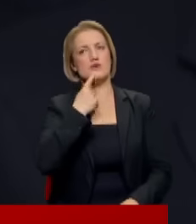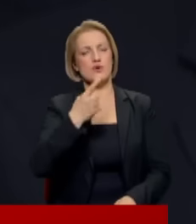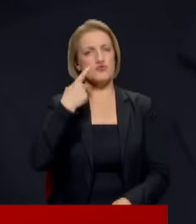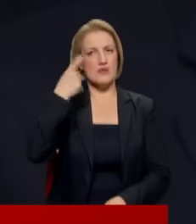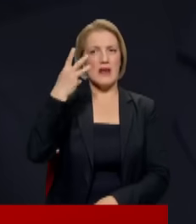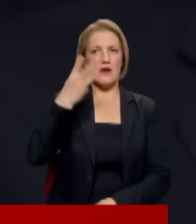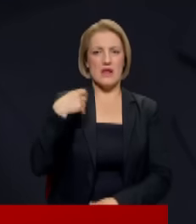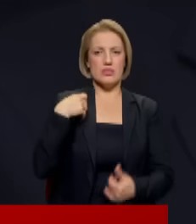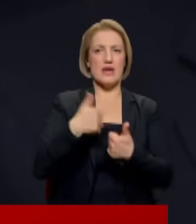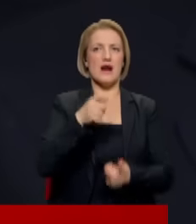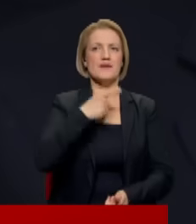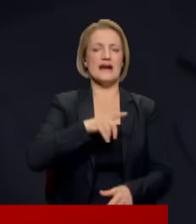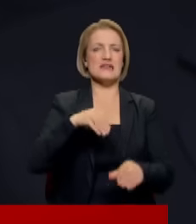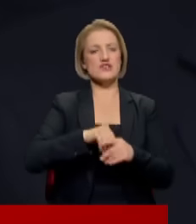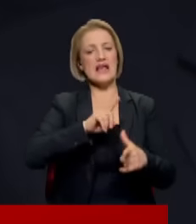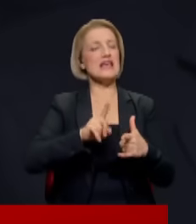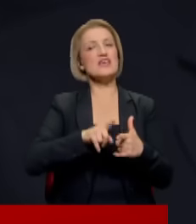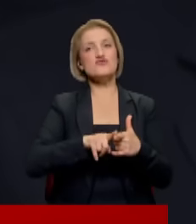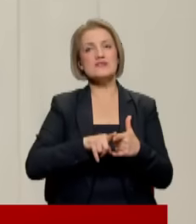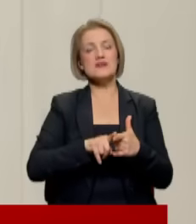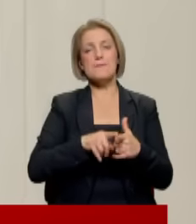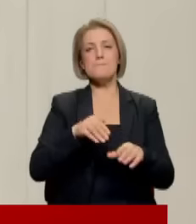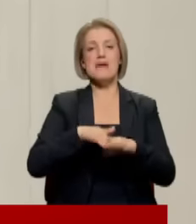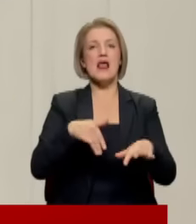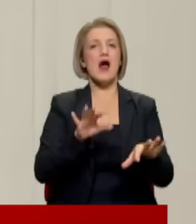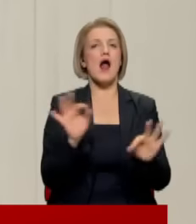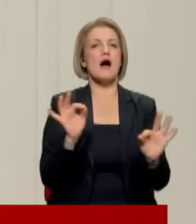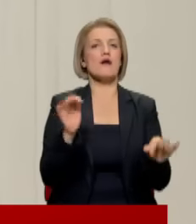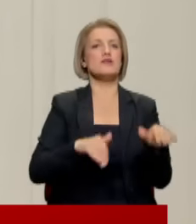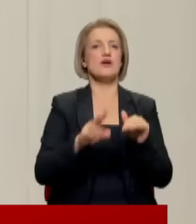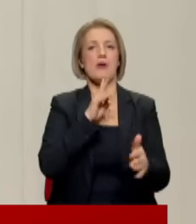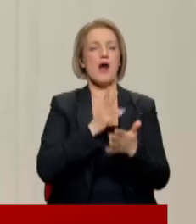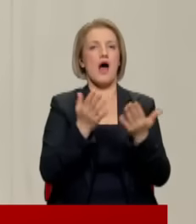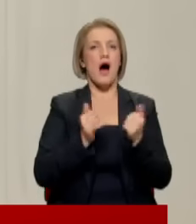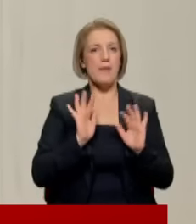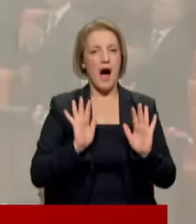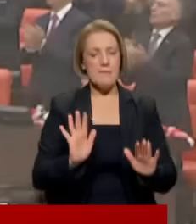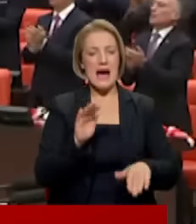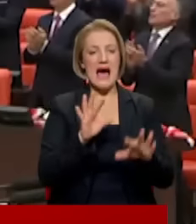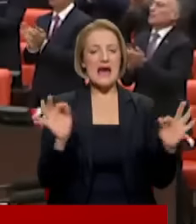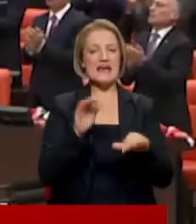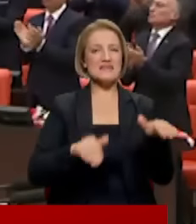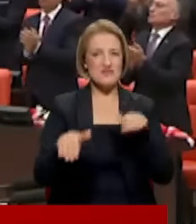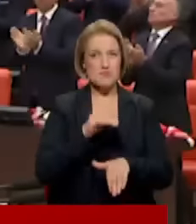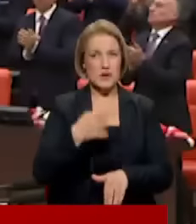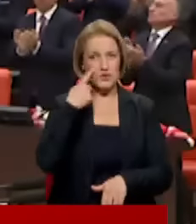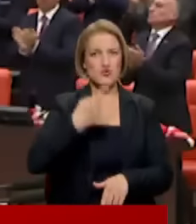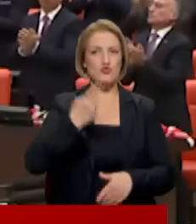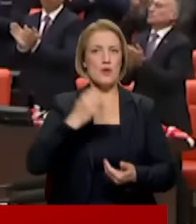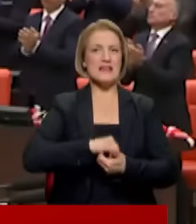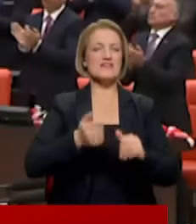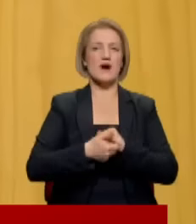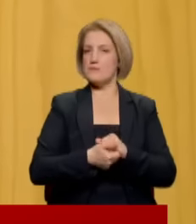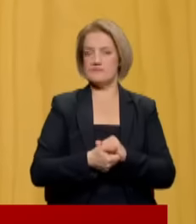Erdoğan'ın yeniden adaylığı için ikinci seçenek is meclisin Erken seçim kararı alması Ancak erken seçime de Cumhur ittifakı